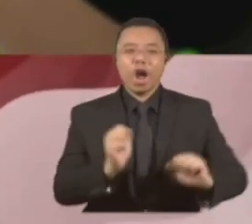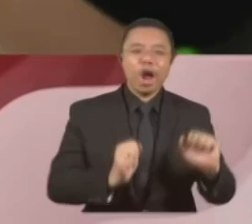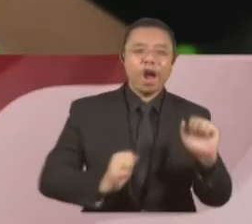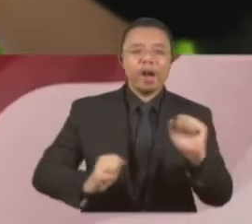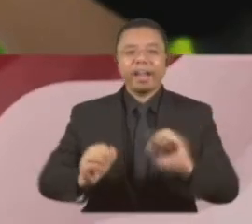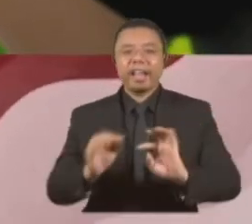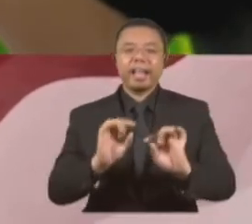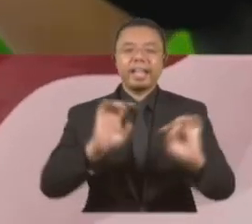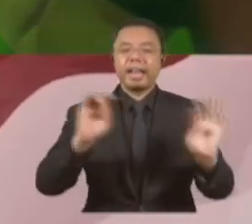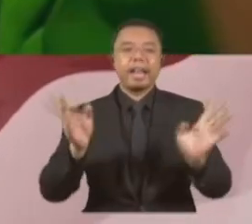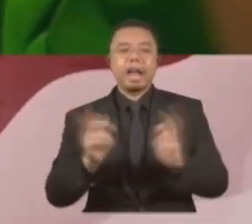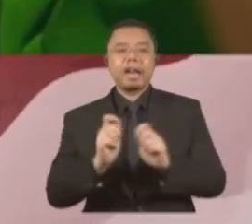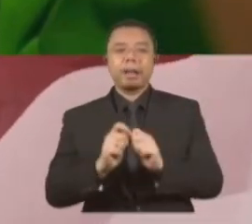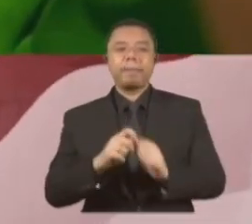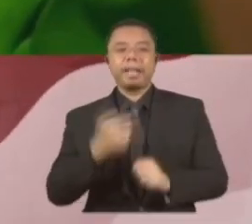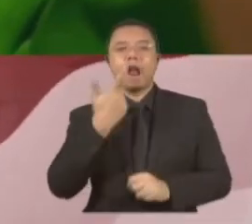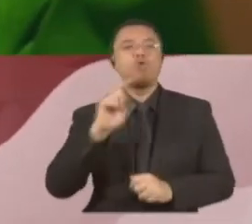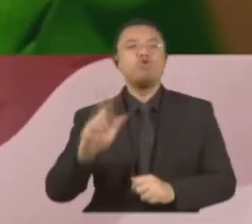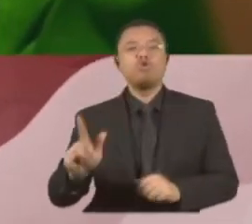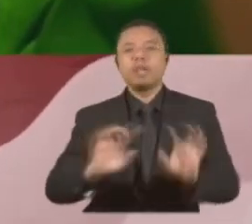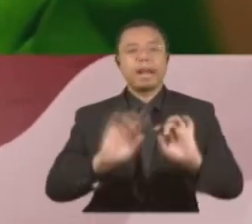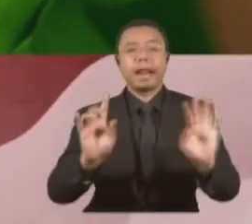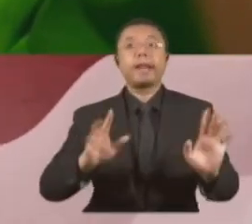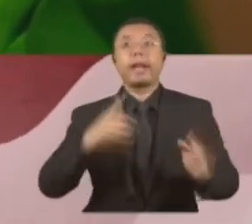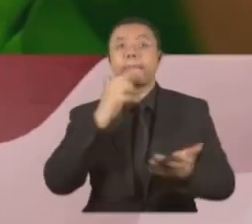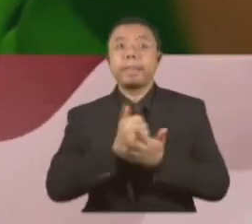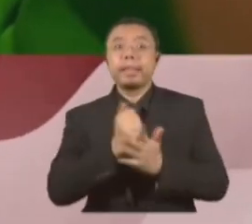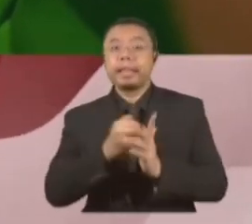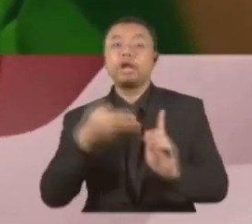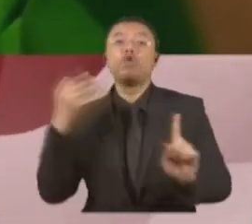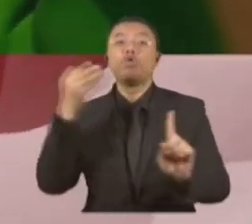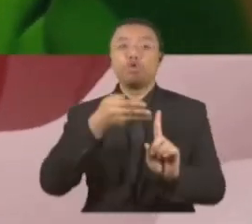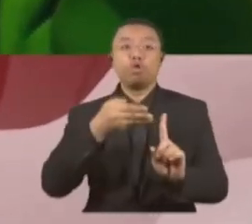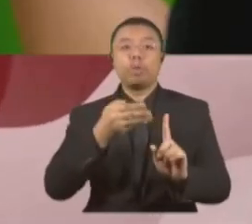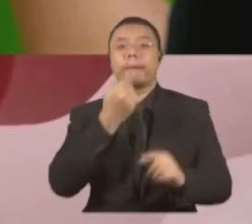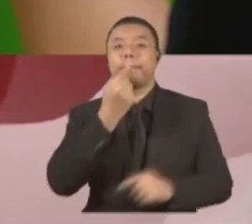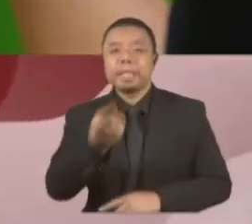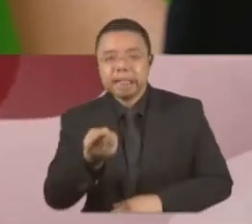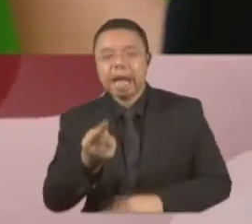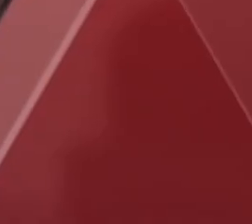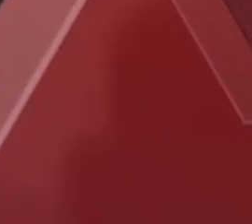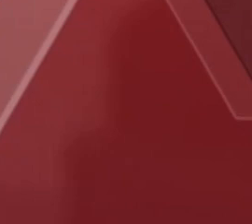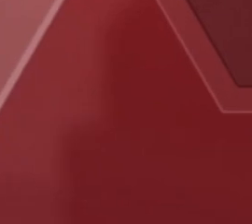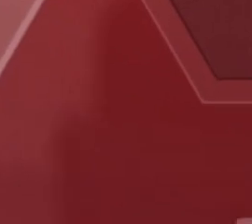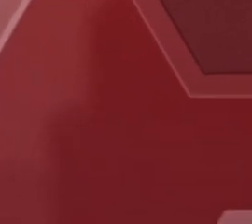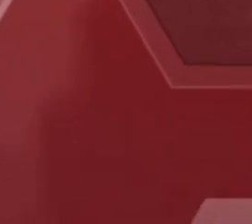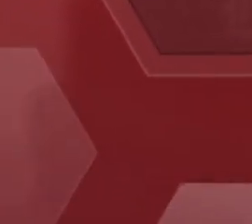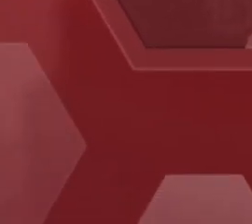dibuat ada lawakannya kayak gitu akhirnya yang penting pesannya itu sampai ke masyarakat.